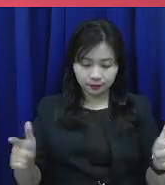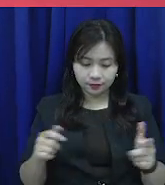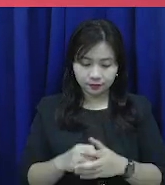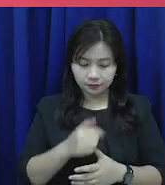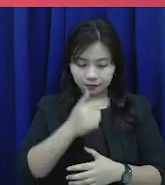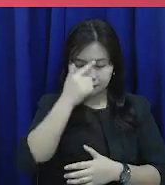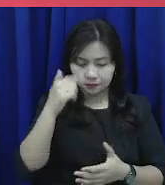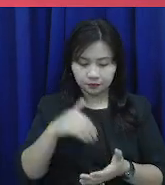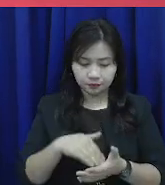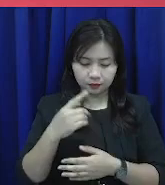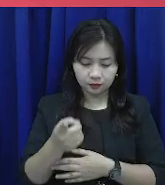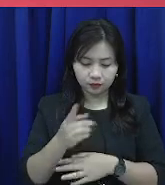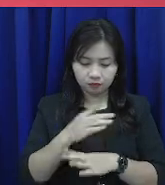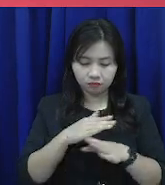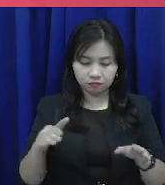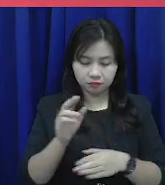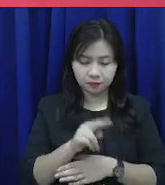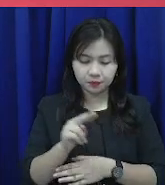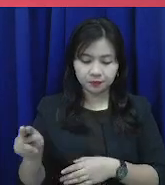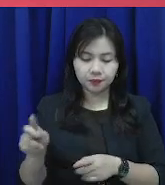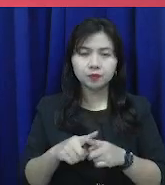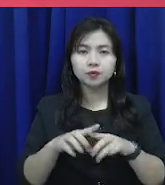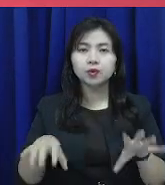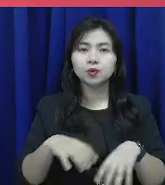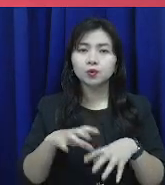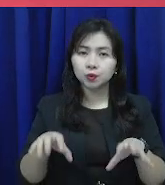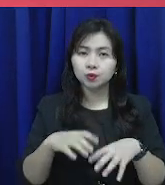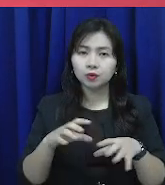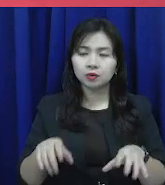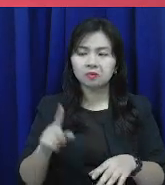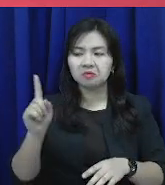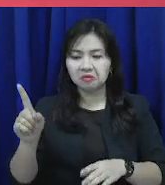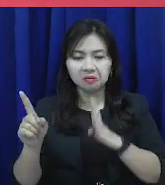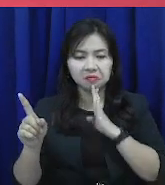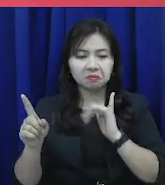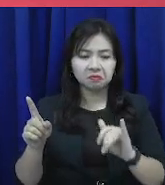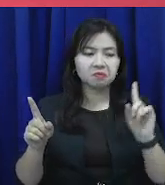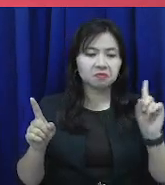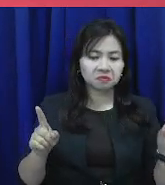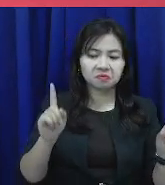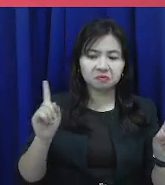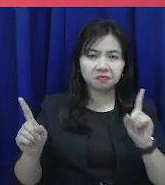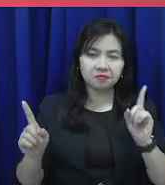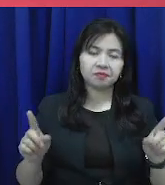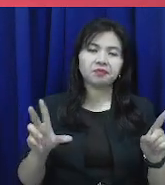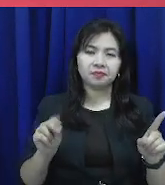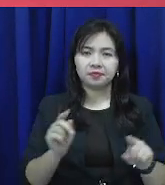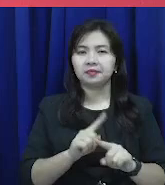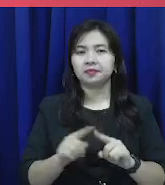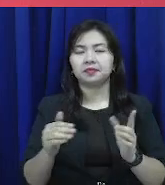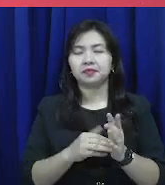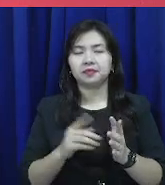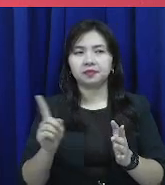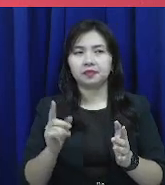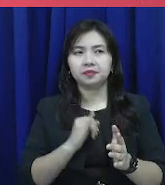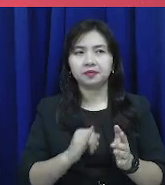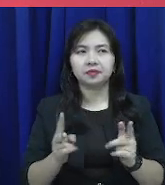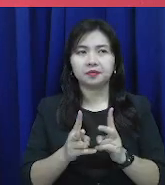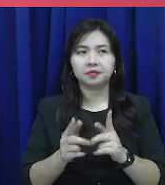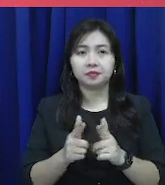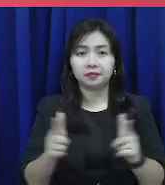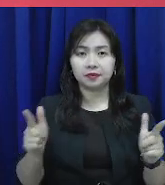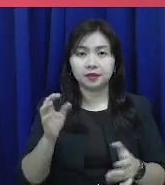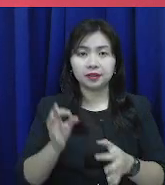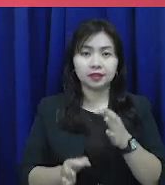because hindi mo na kailangan trabahuhin pa ng isa-isa you see Kaya nga po mga kapatid yan ang kagandahan pag nasa ay nakaayon